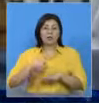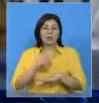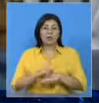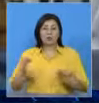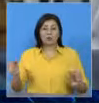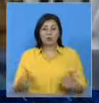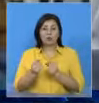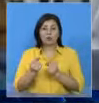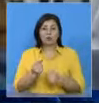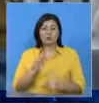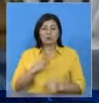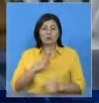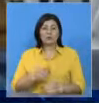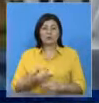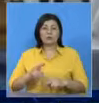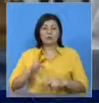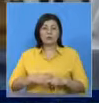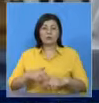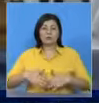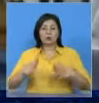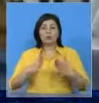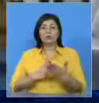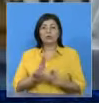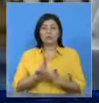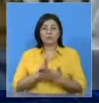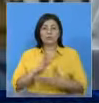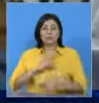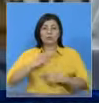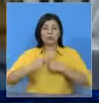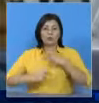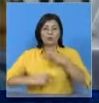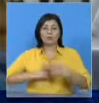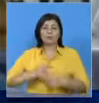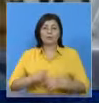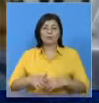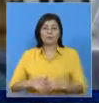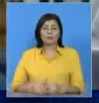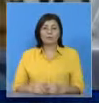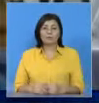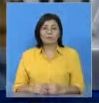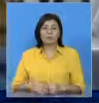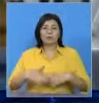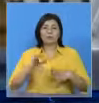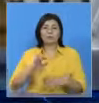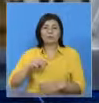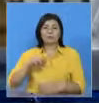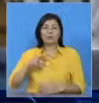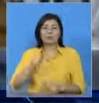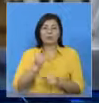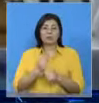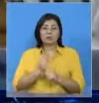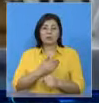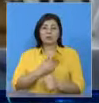жасап, біздер қазір сол жерде үлкен қызметтер жасап жатырмыз. Болашақта енді үлкен жаңағы стелла қойғымыз келеді.